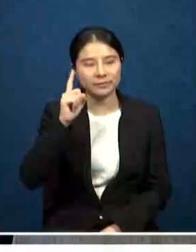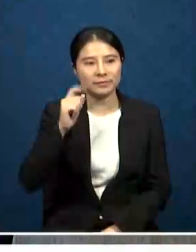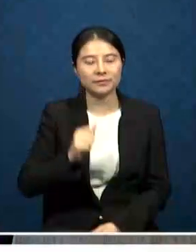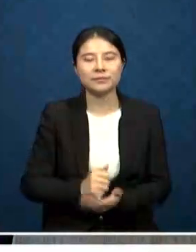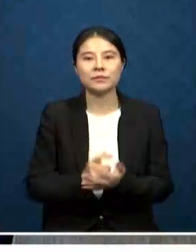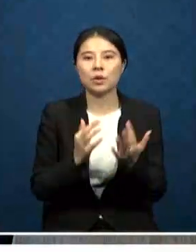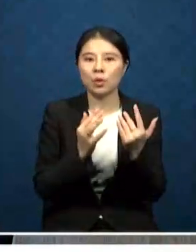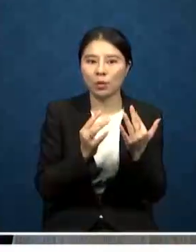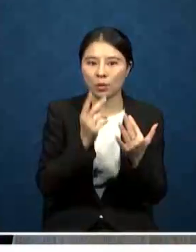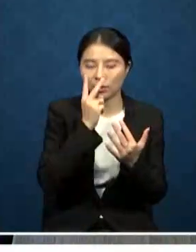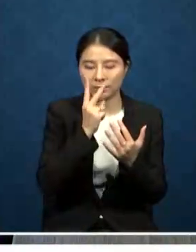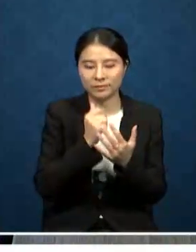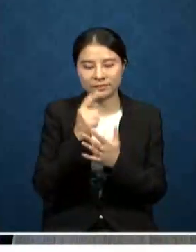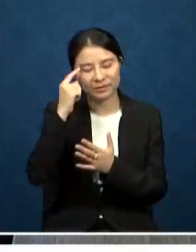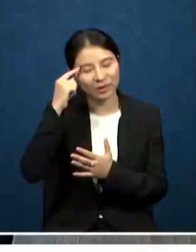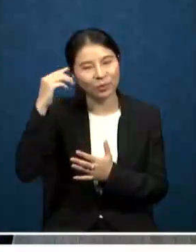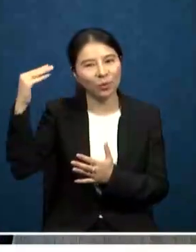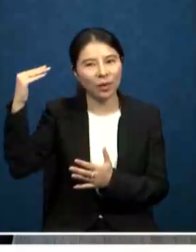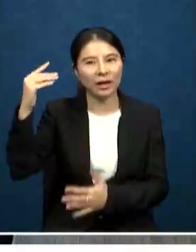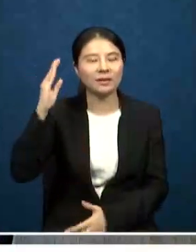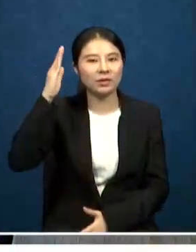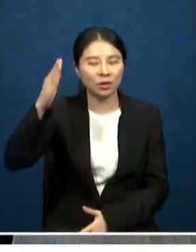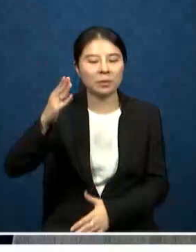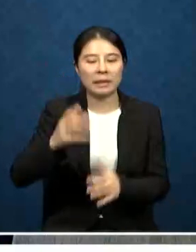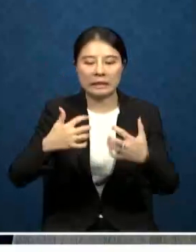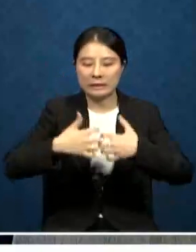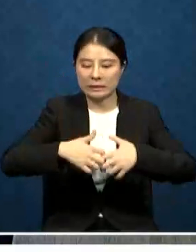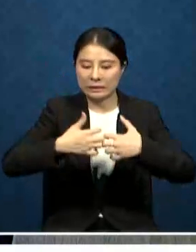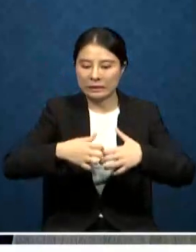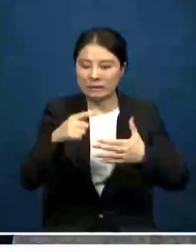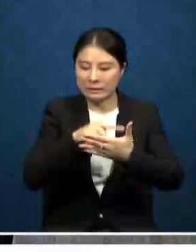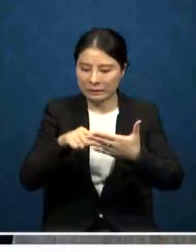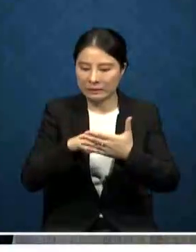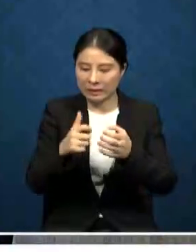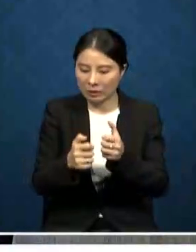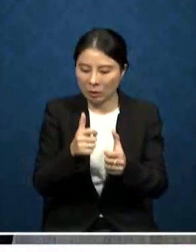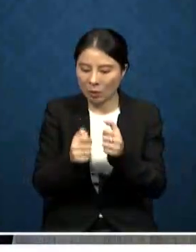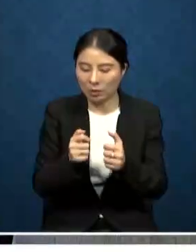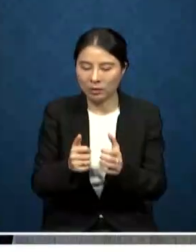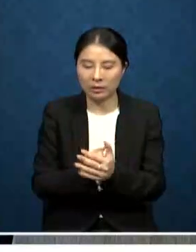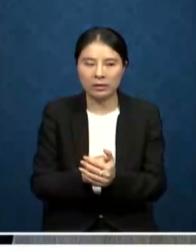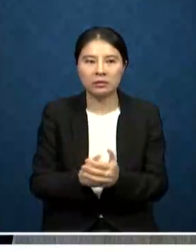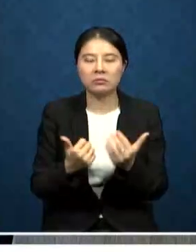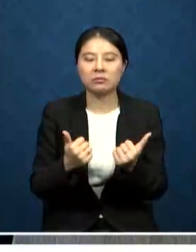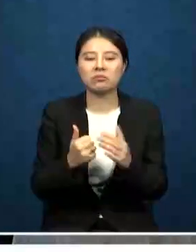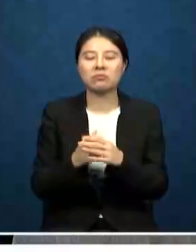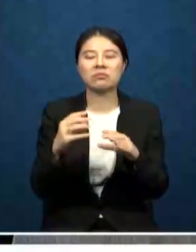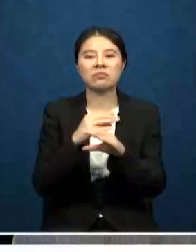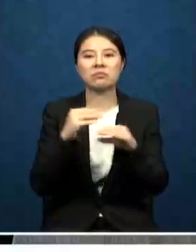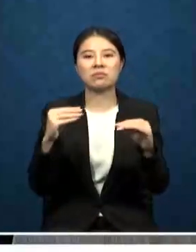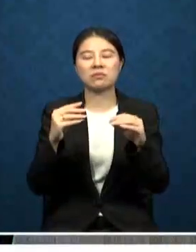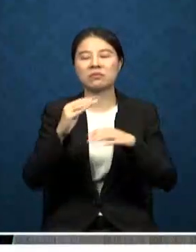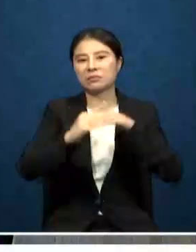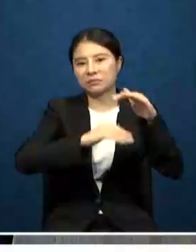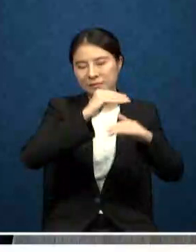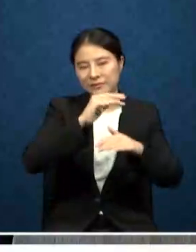ผลด้วยความหวังเพราะในขณะเนี้ยไม่มีความหวังต่ออนาคตของประเทศที่จะ